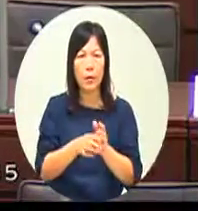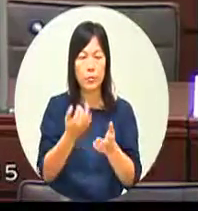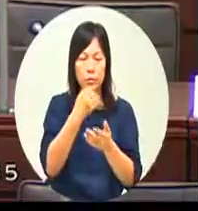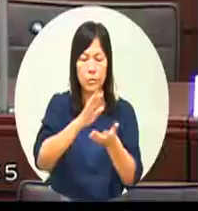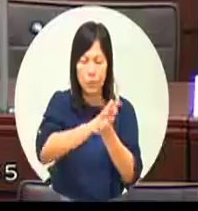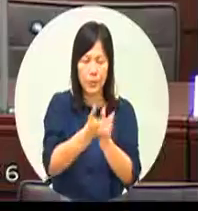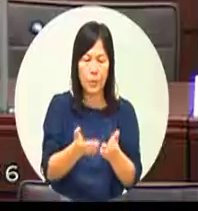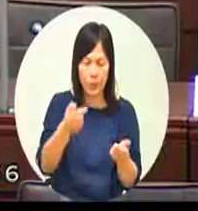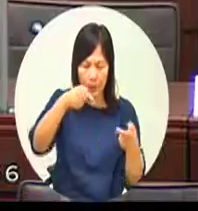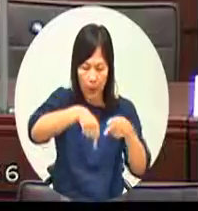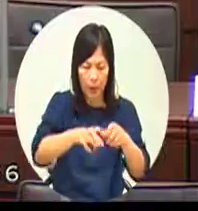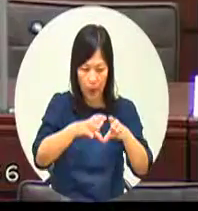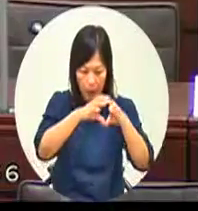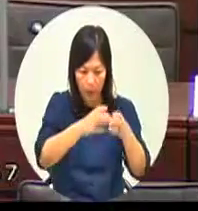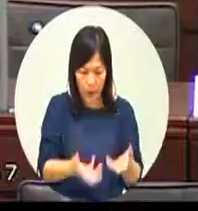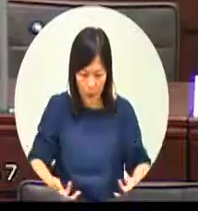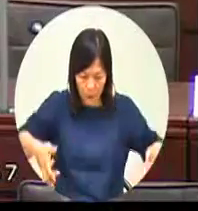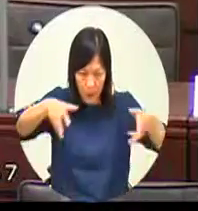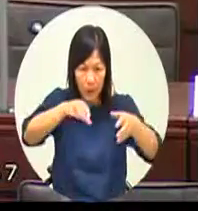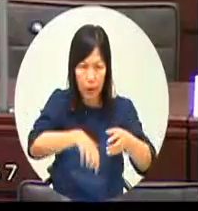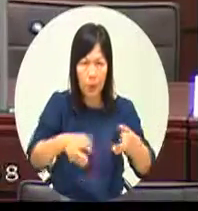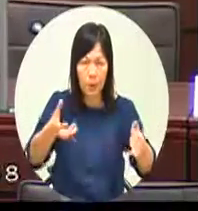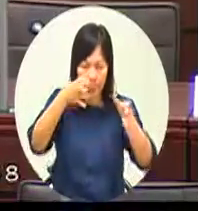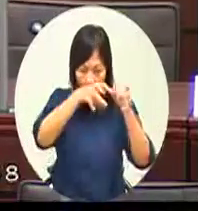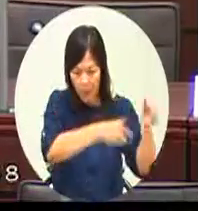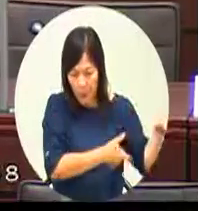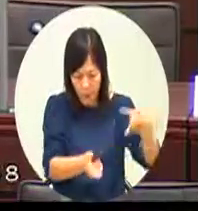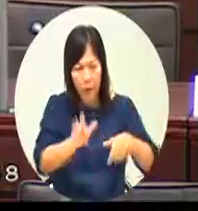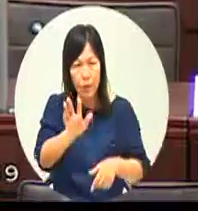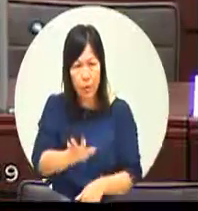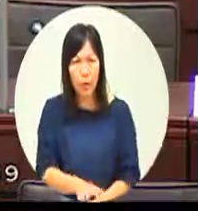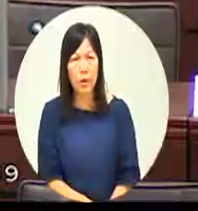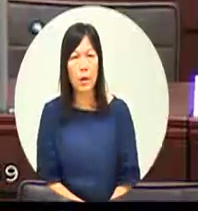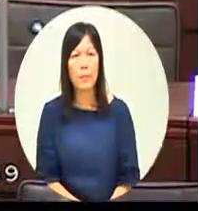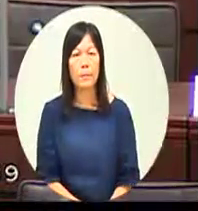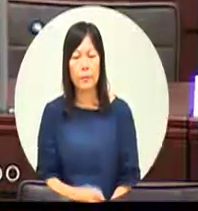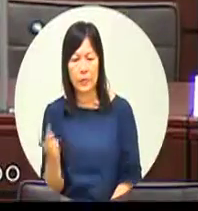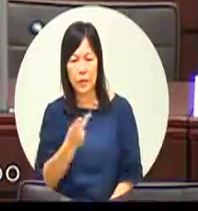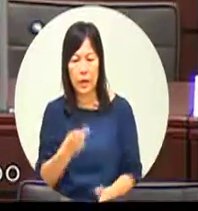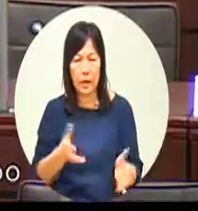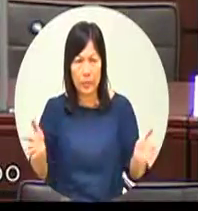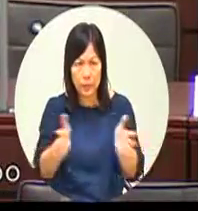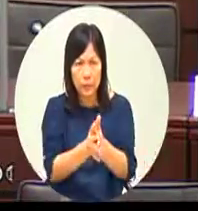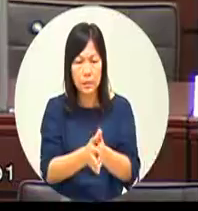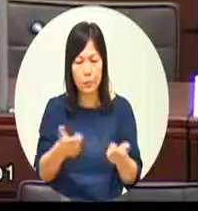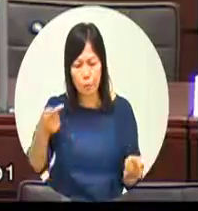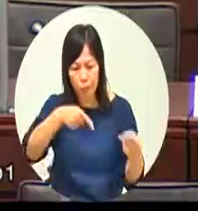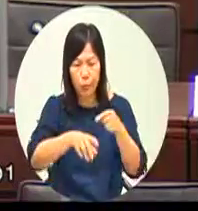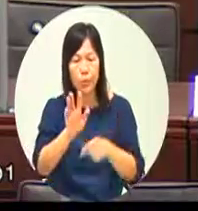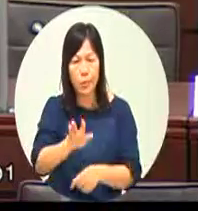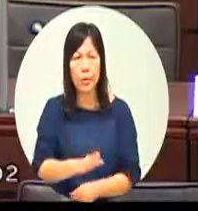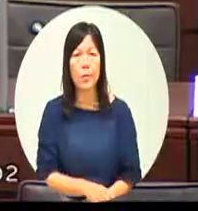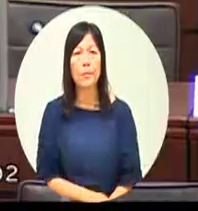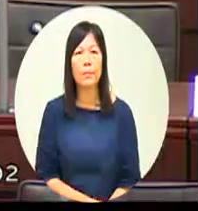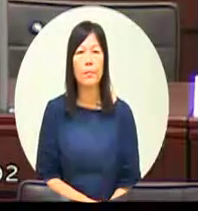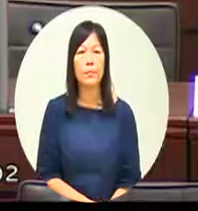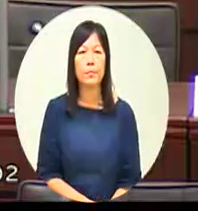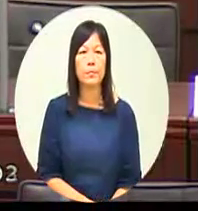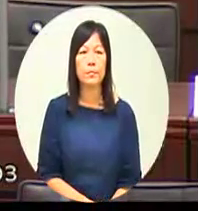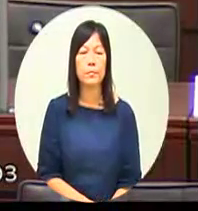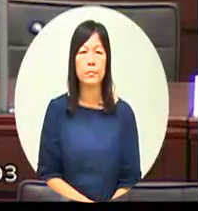坑里面去，垃圾的储坑里面去，所以两个是一起混在一起。